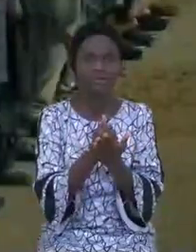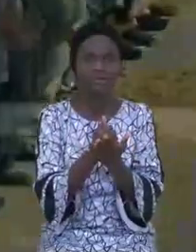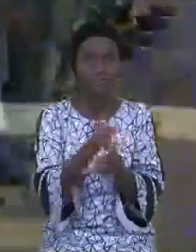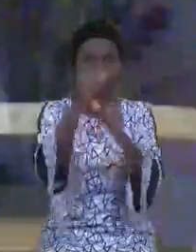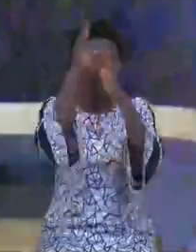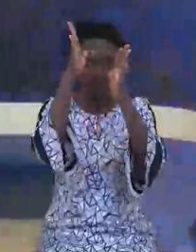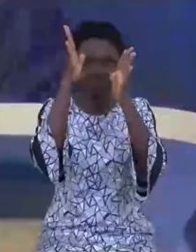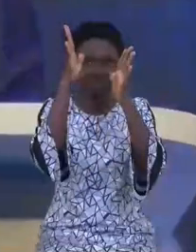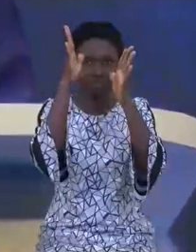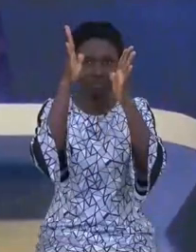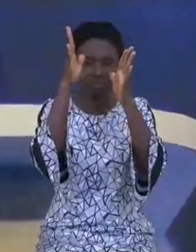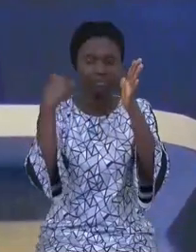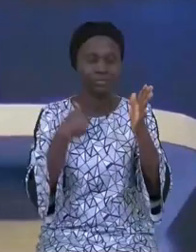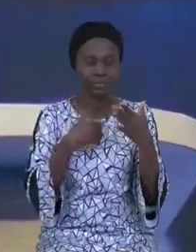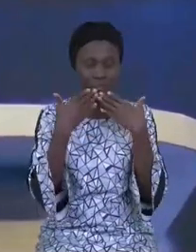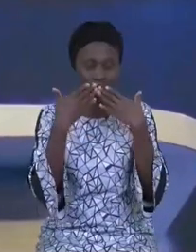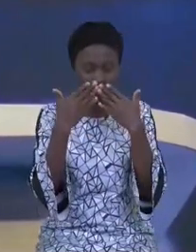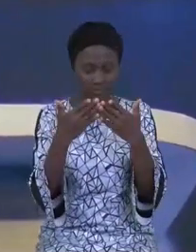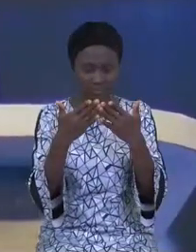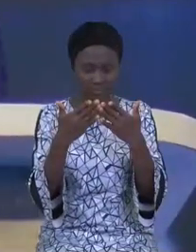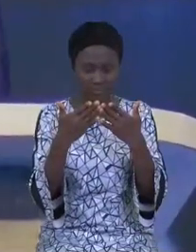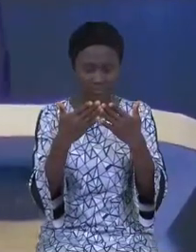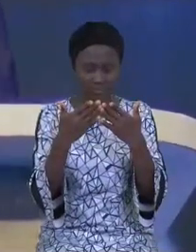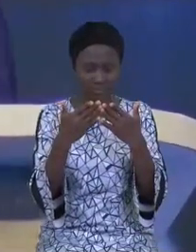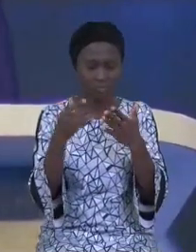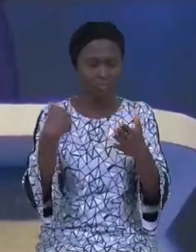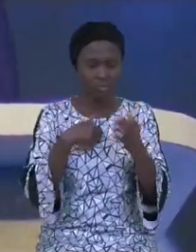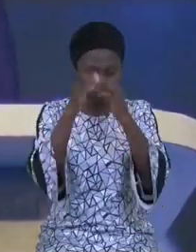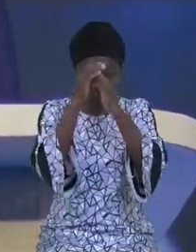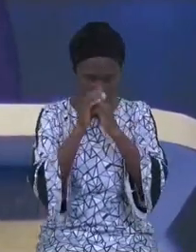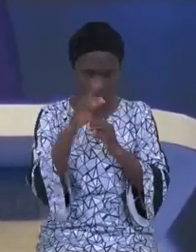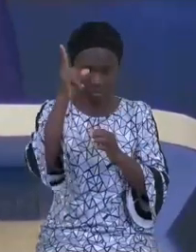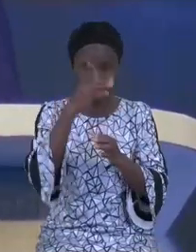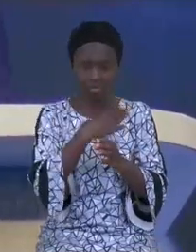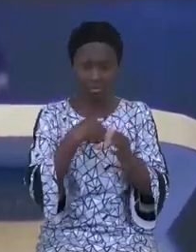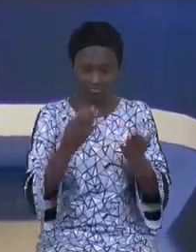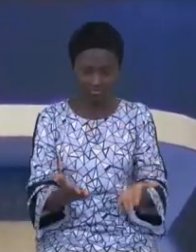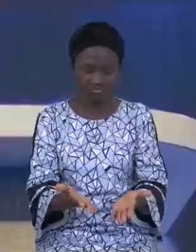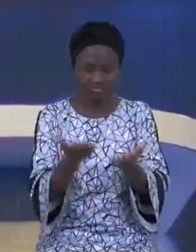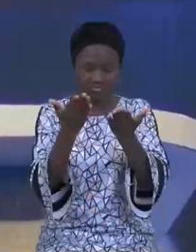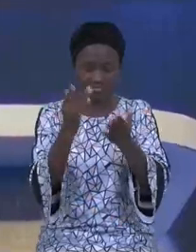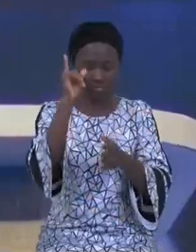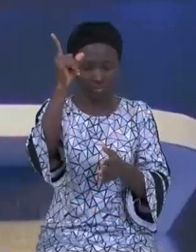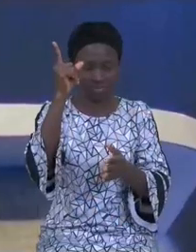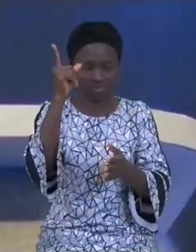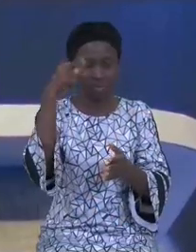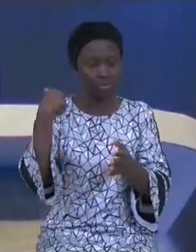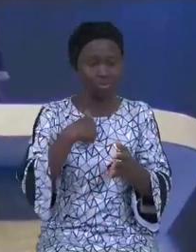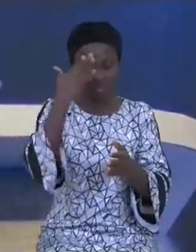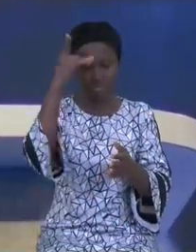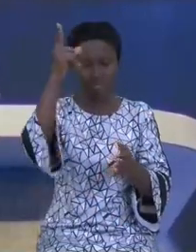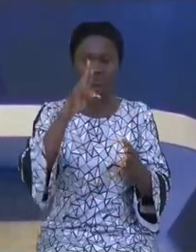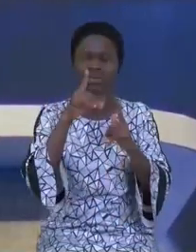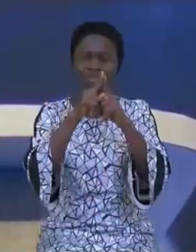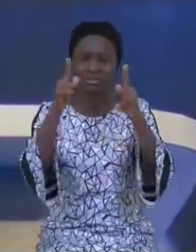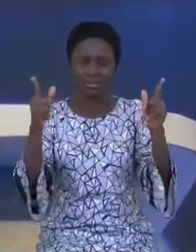Père, nous te remercions. Nous t'adorons, nous t'exaltons. Nous savons que tu es grand.